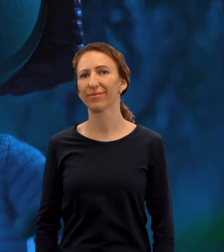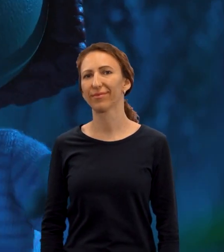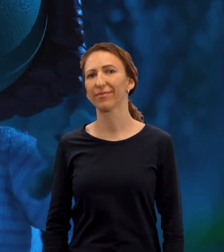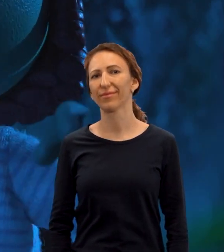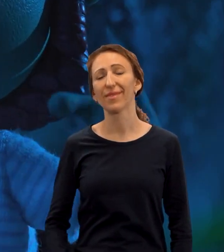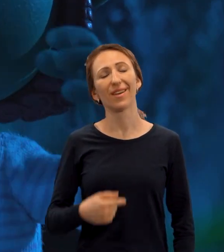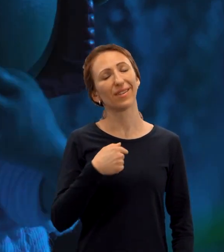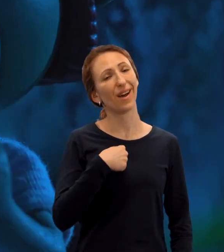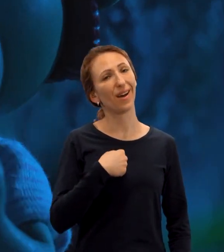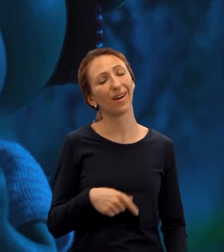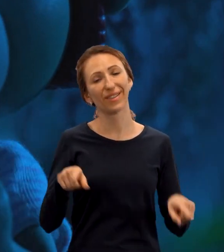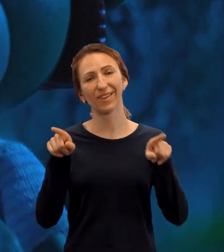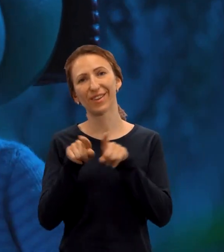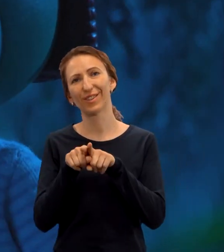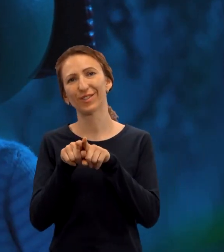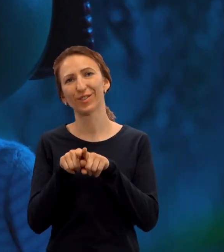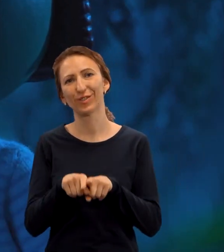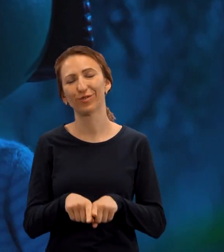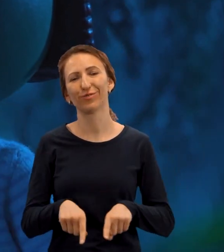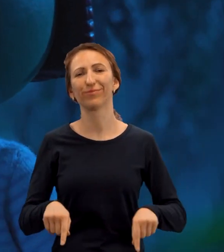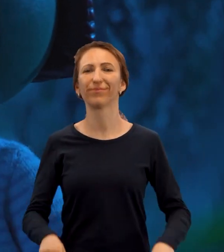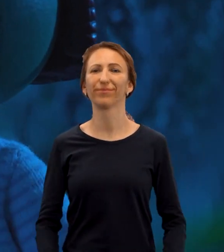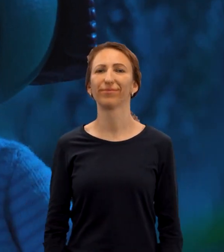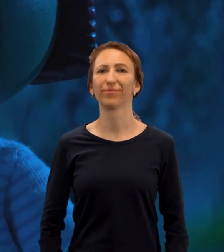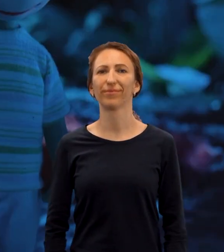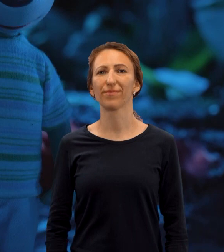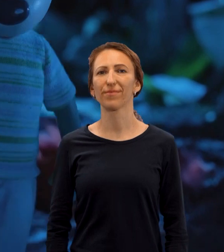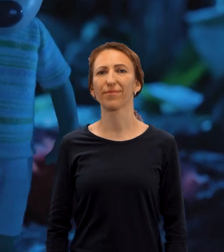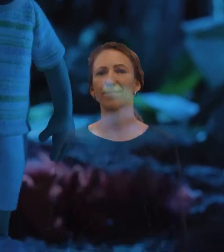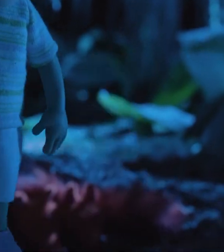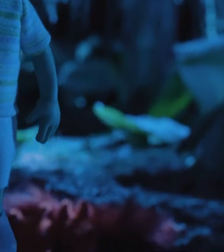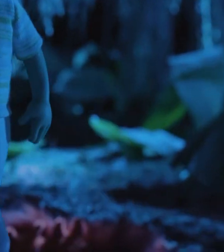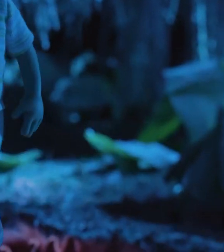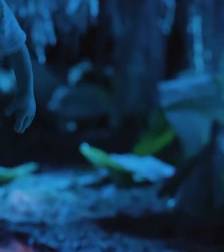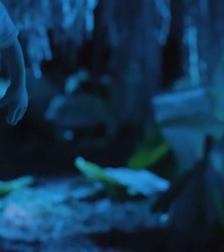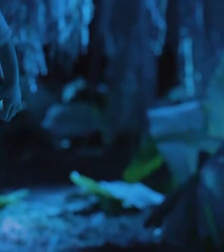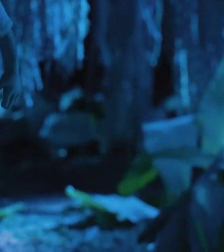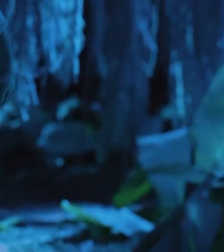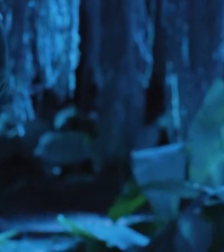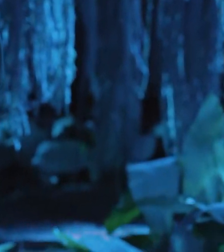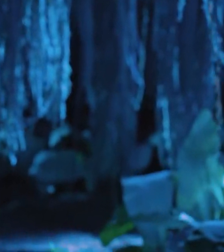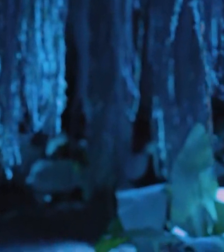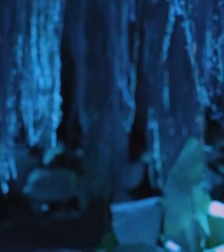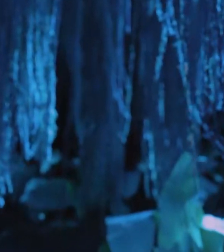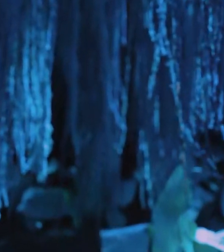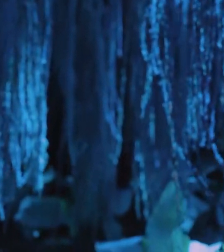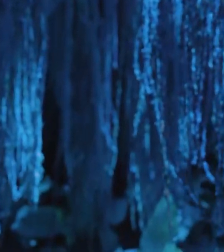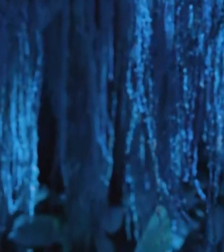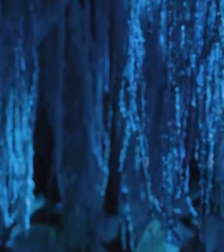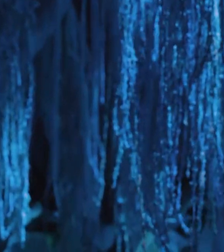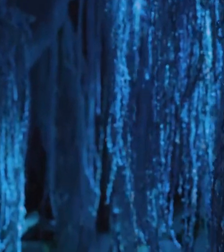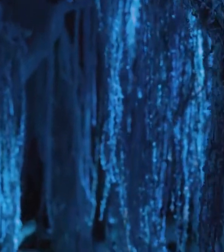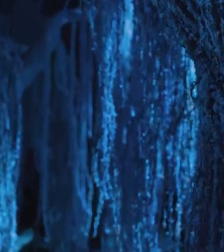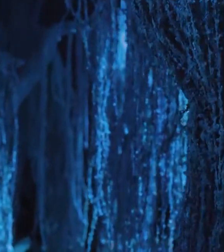Ja też zaśpiewać kołderą Po Zanim sól Zanim